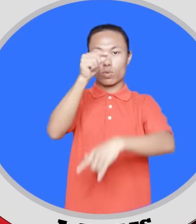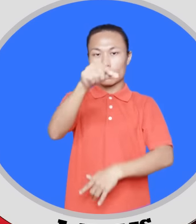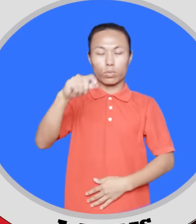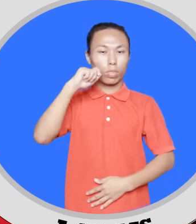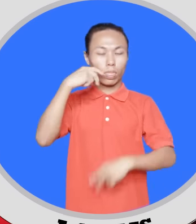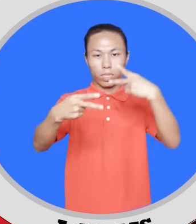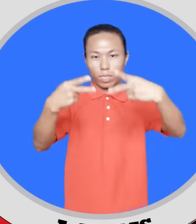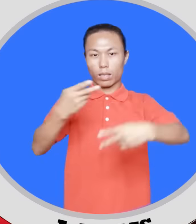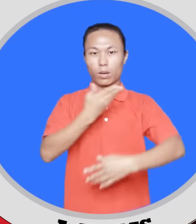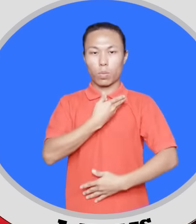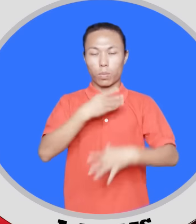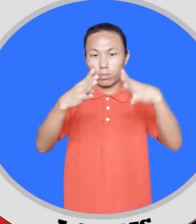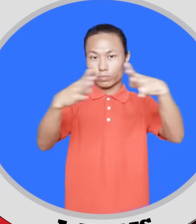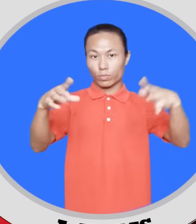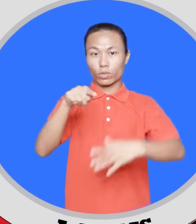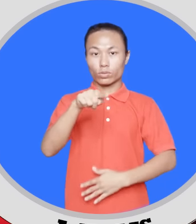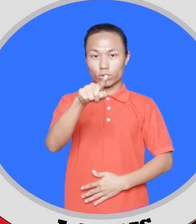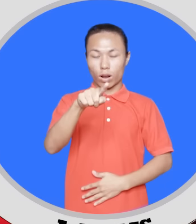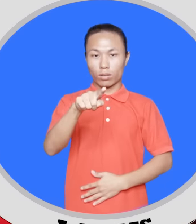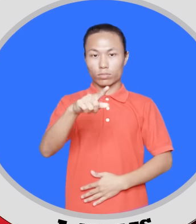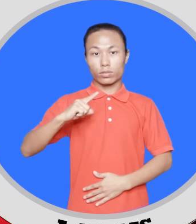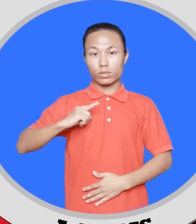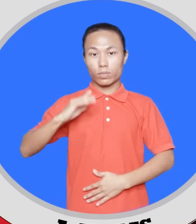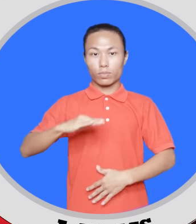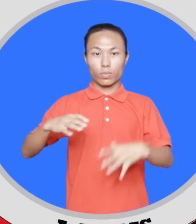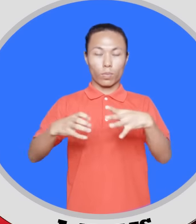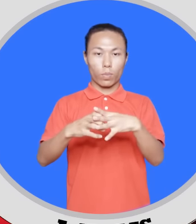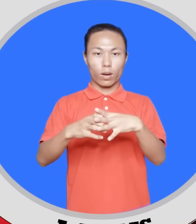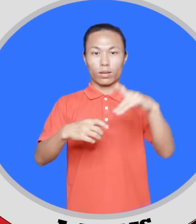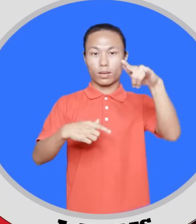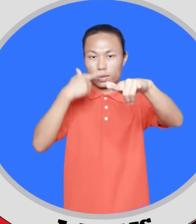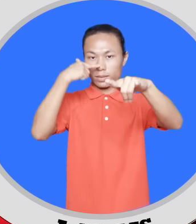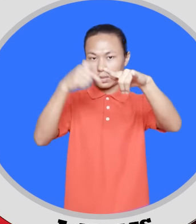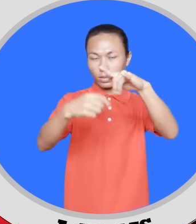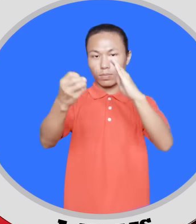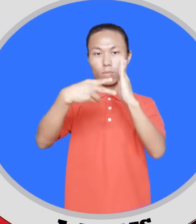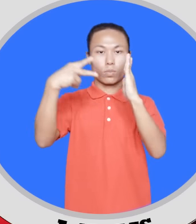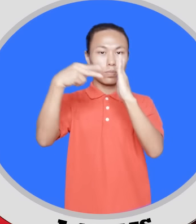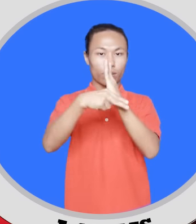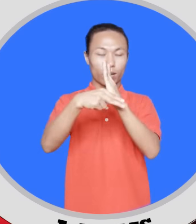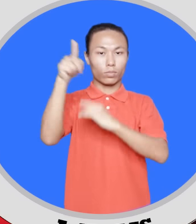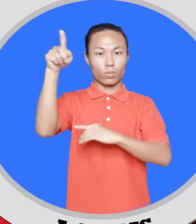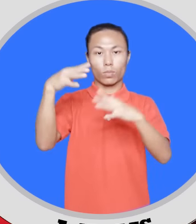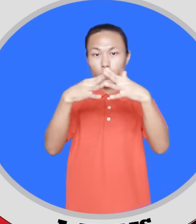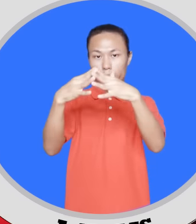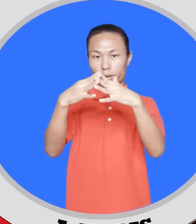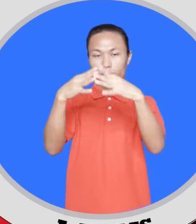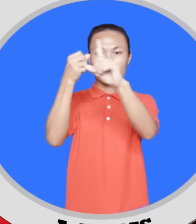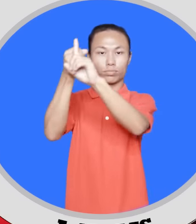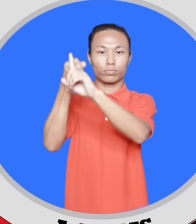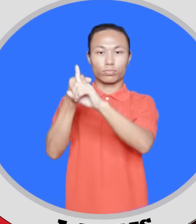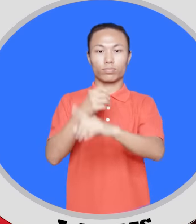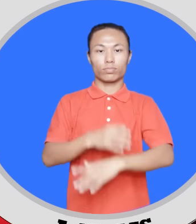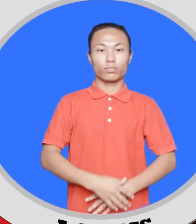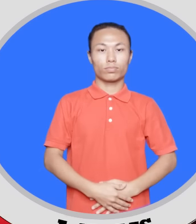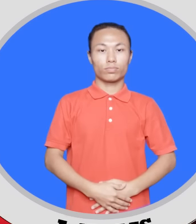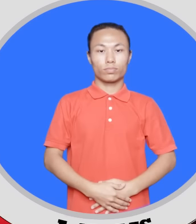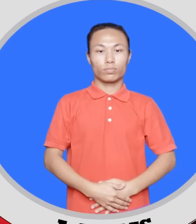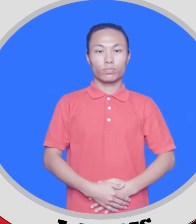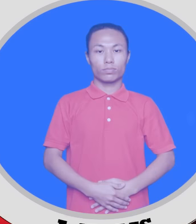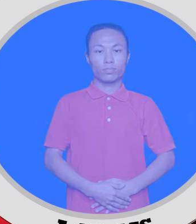င်စီရောင်းချမှုပိတ်ပင်ရေးချမှတ်ပြထမ်းမှုအမေရိကန်ပြည်ထောင်စုကို Justice for Myanmar နဲ့ The Sunri တို့ကတိုက်တွန်းခဲ့တာဖြ